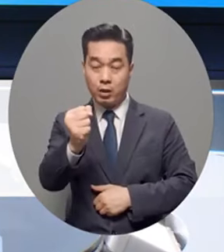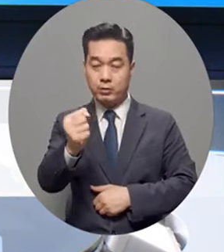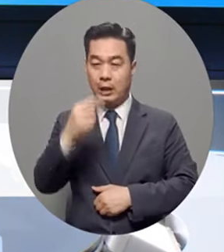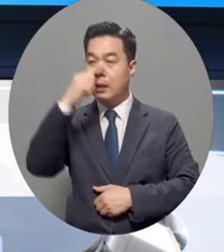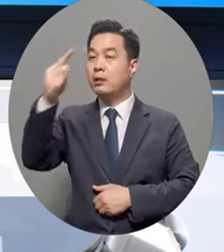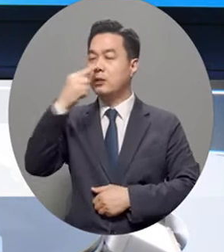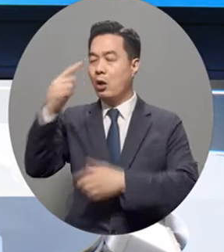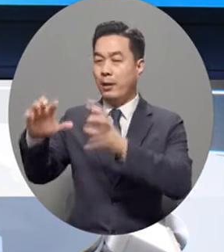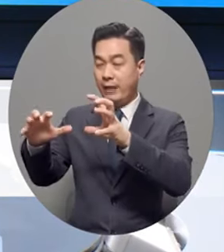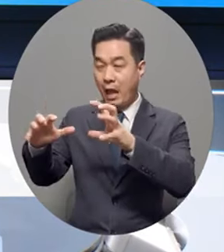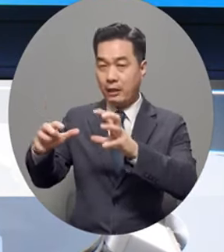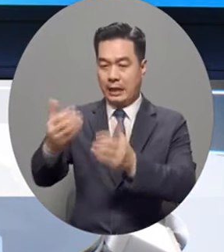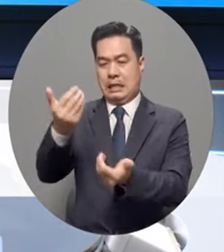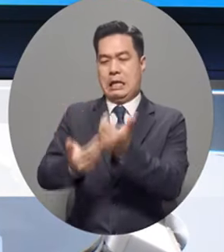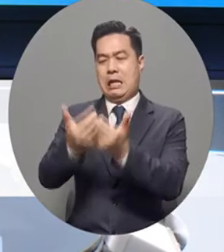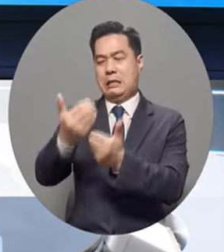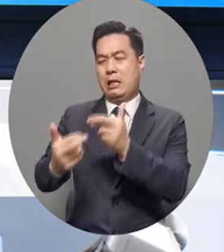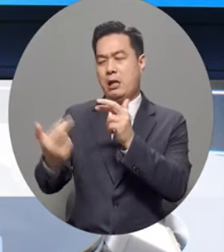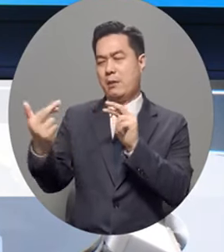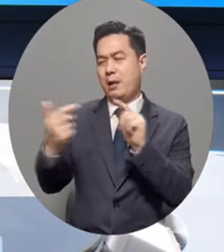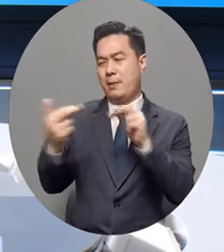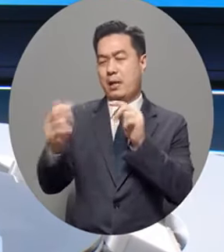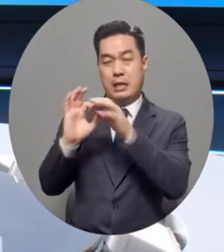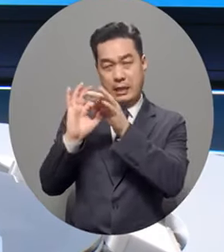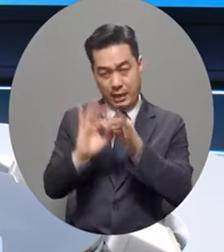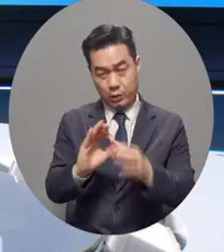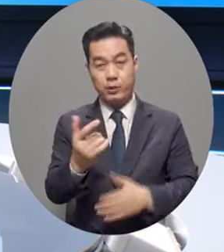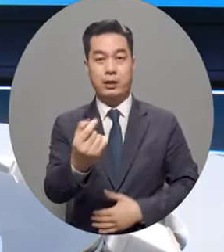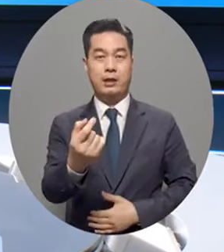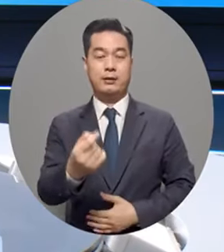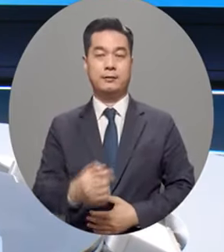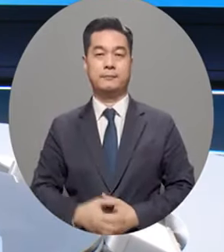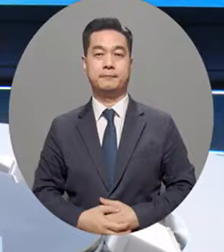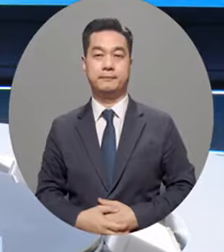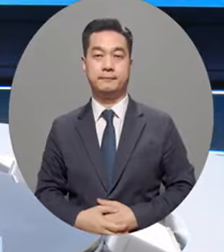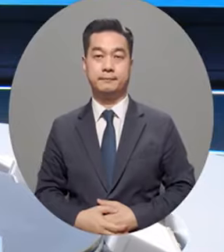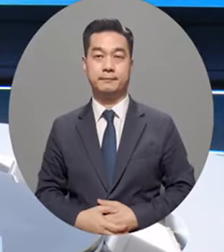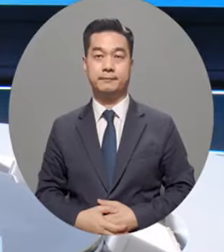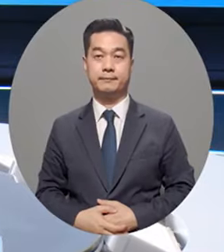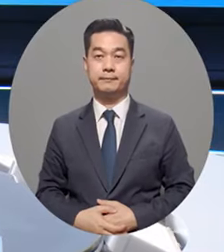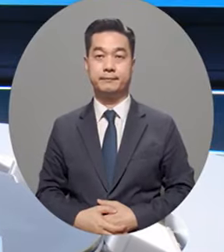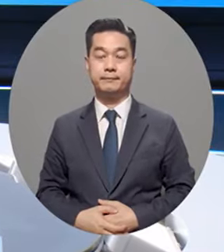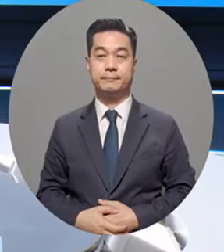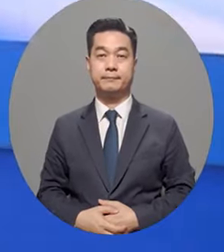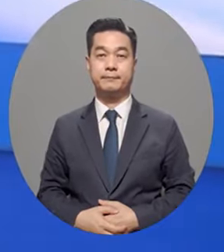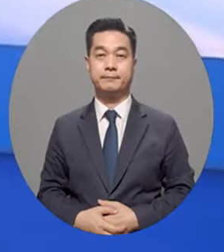더 깊어질 거란 우려가 나옵니다. 파리에서 손영 특파원이 전하겠습니다.